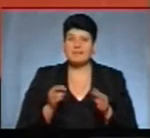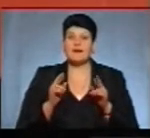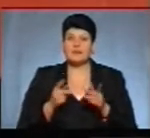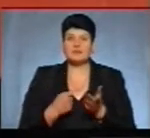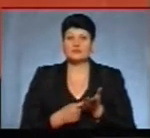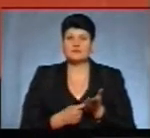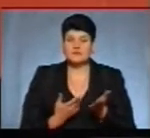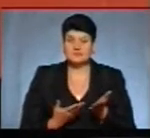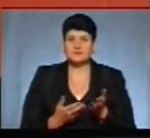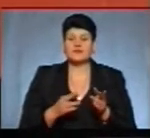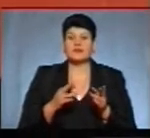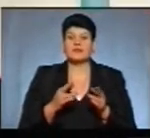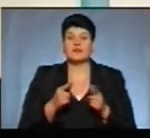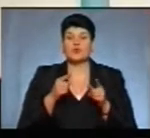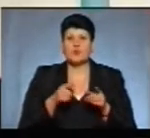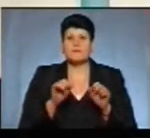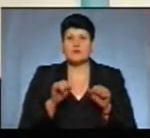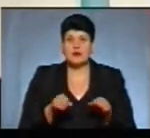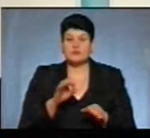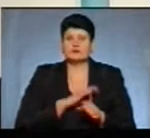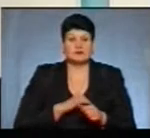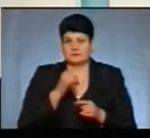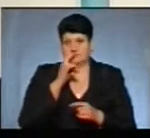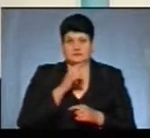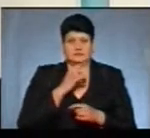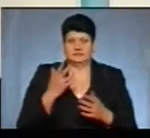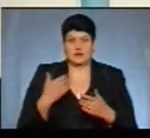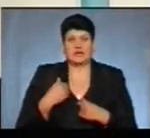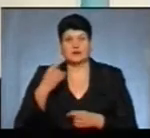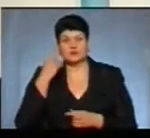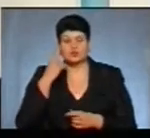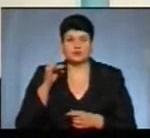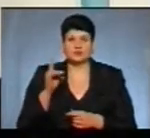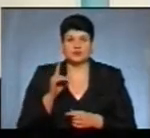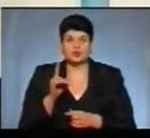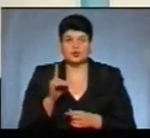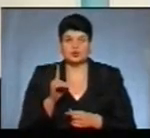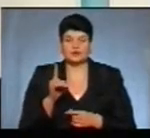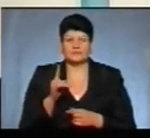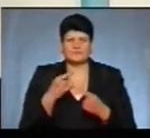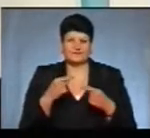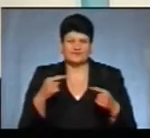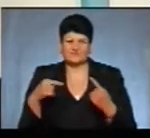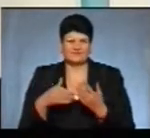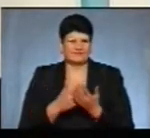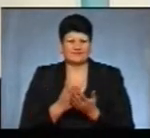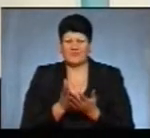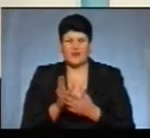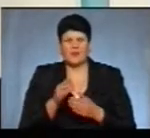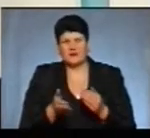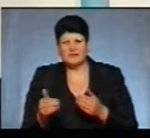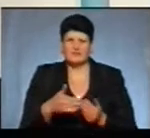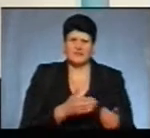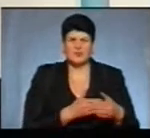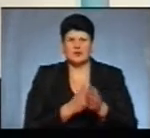довести? Яка його буде право застосування, ще невідомо. Я думаю, що підводних таких каменів буде надзвичайно багато